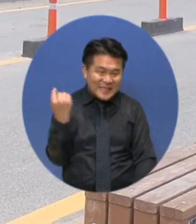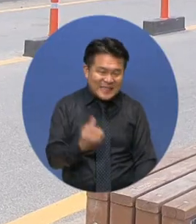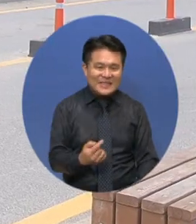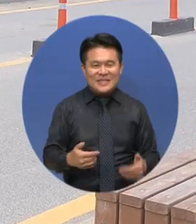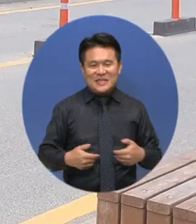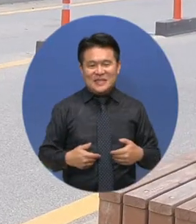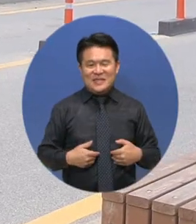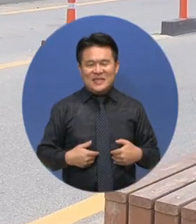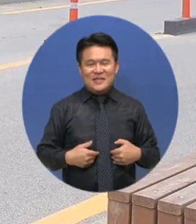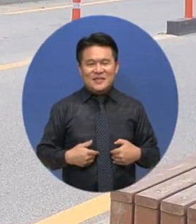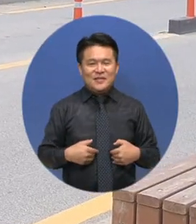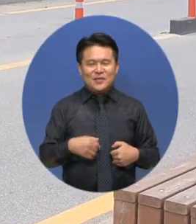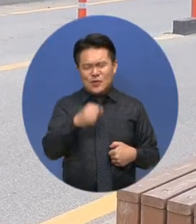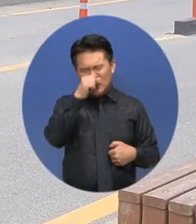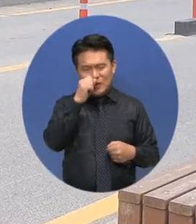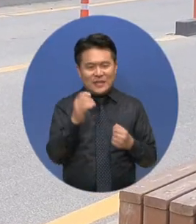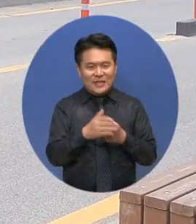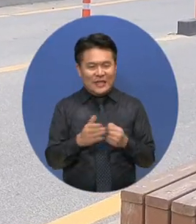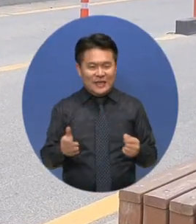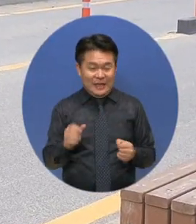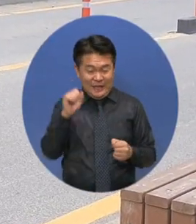안 되는 명당이라고 하네요.